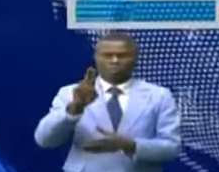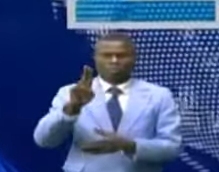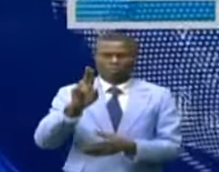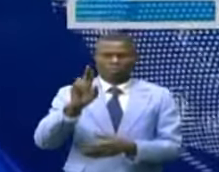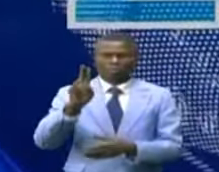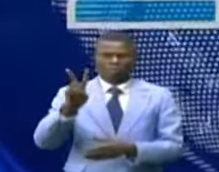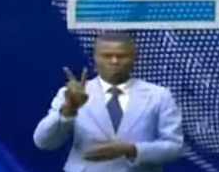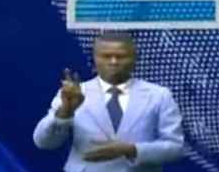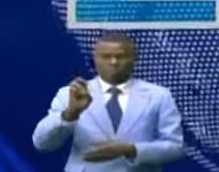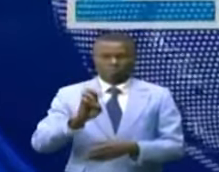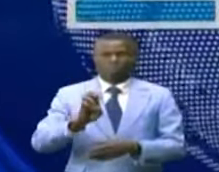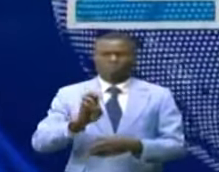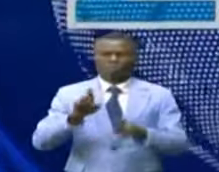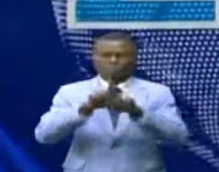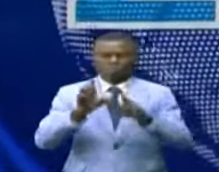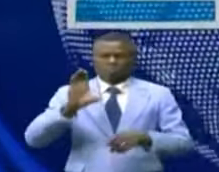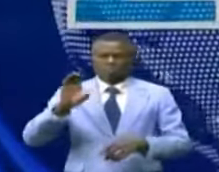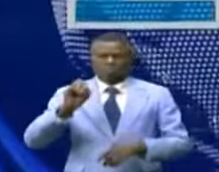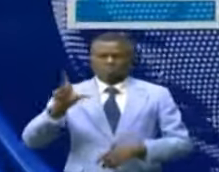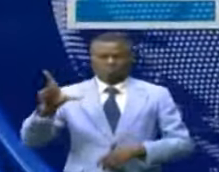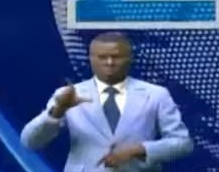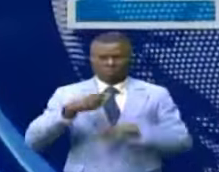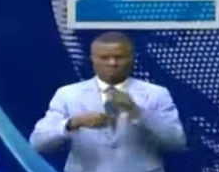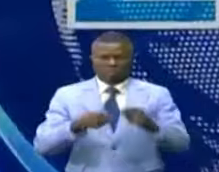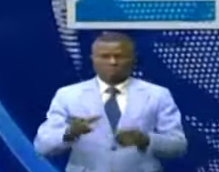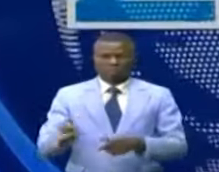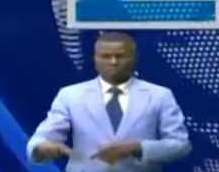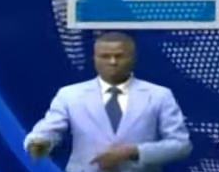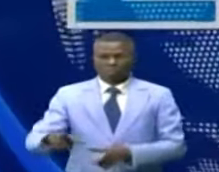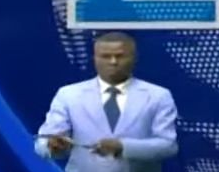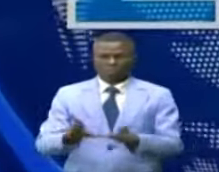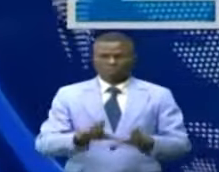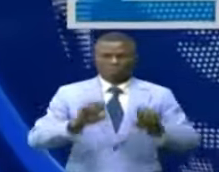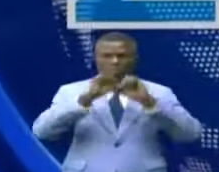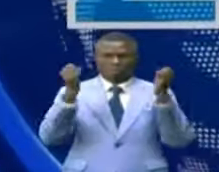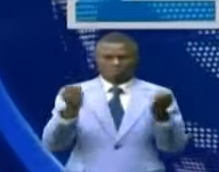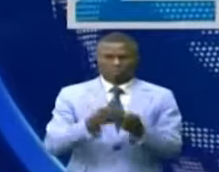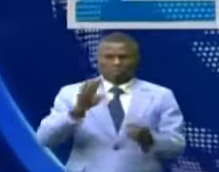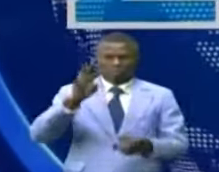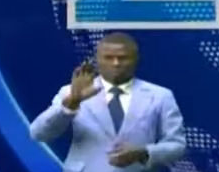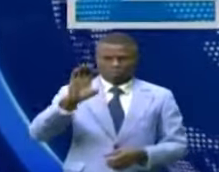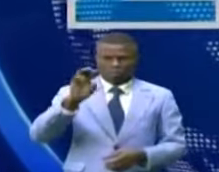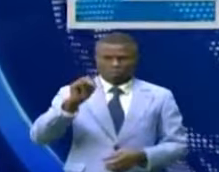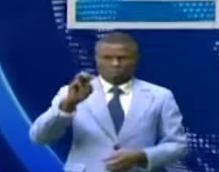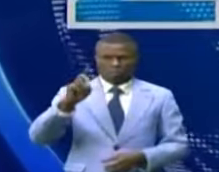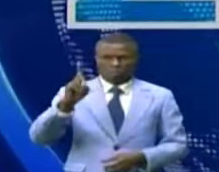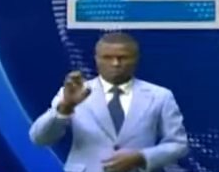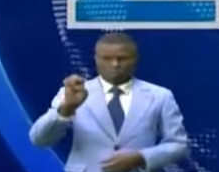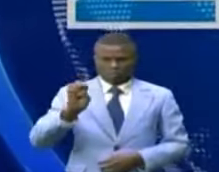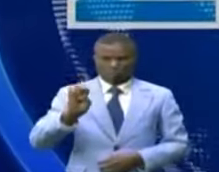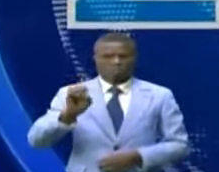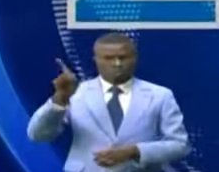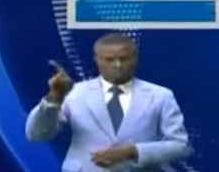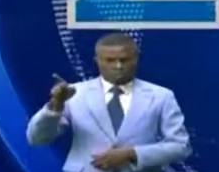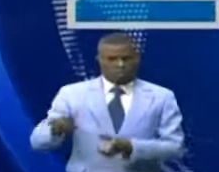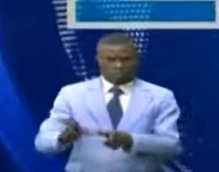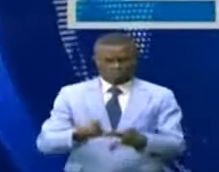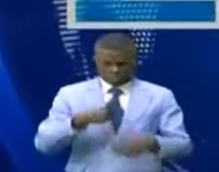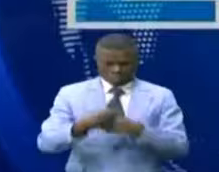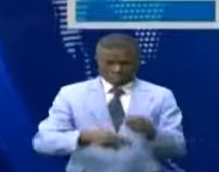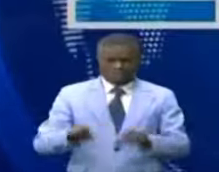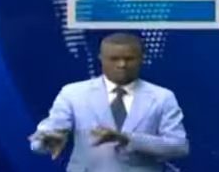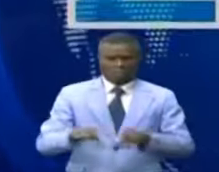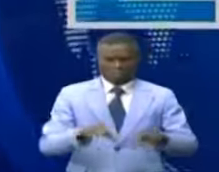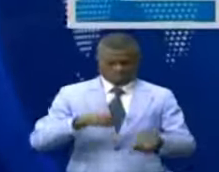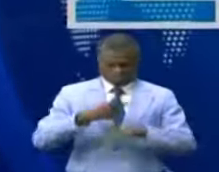va sortir de sol dans la province de Lualaba. La société minière Comidé, située dans cette partie du pays, a procédé à la